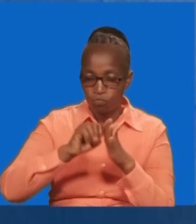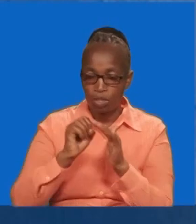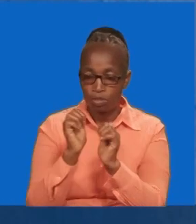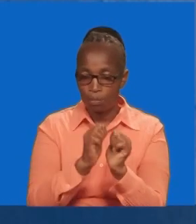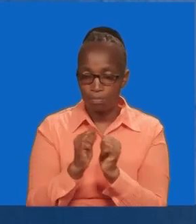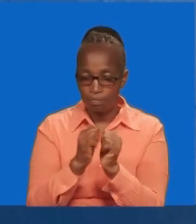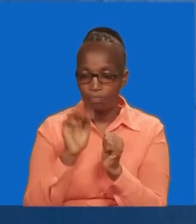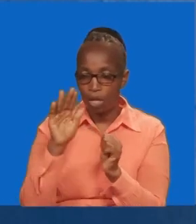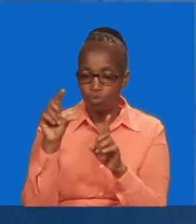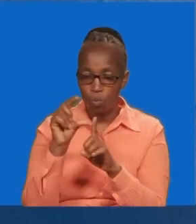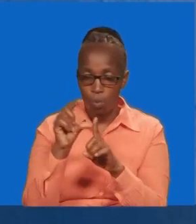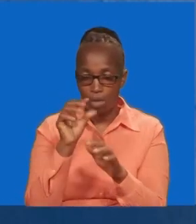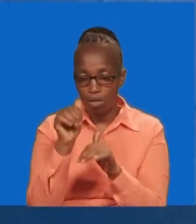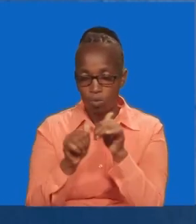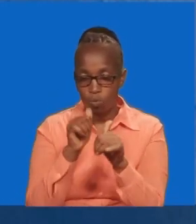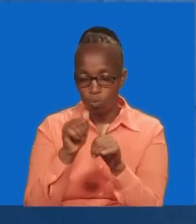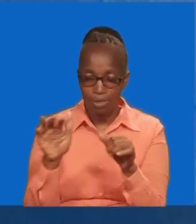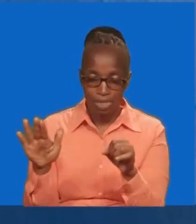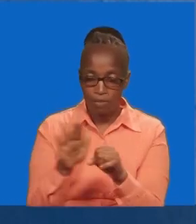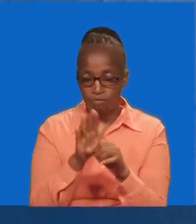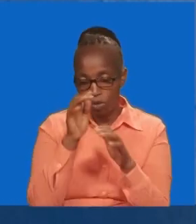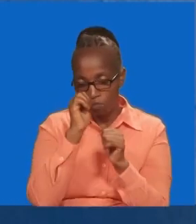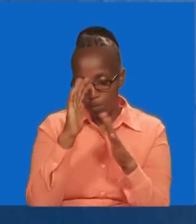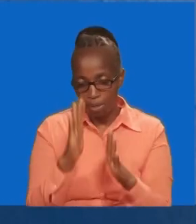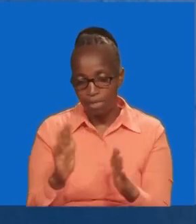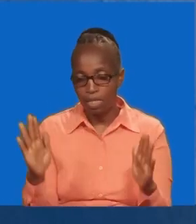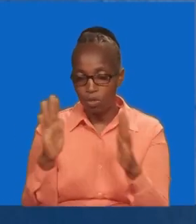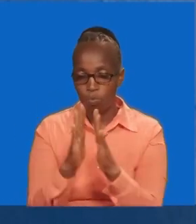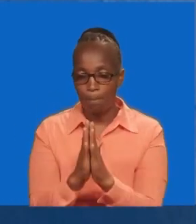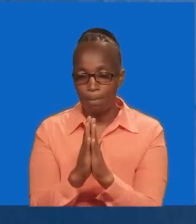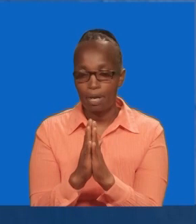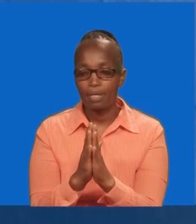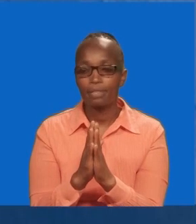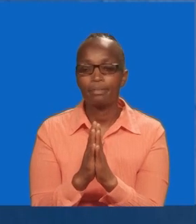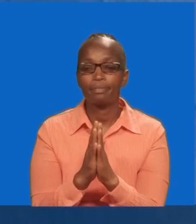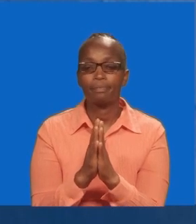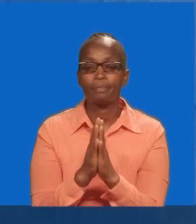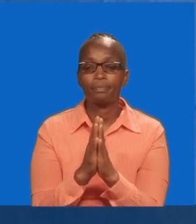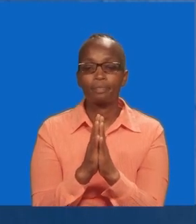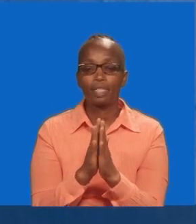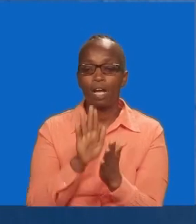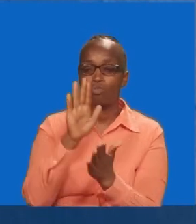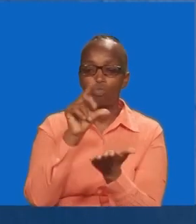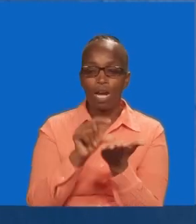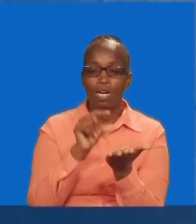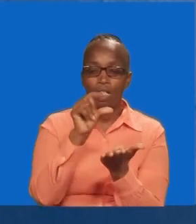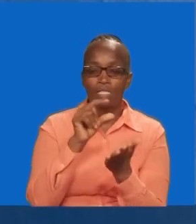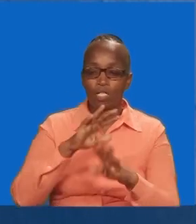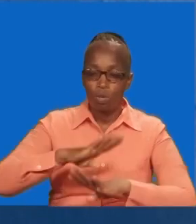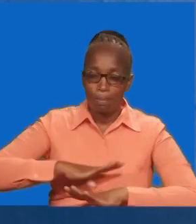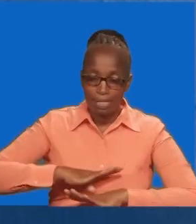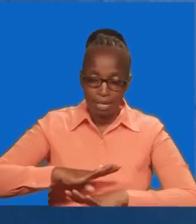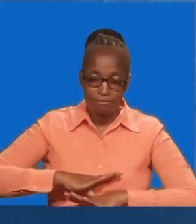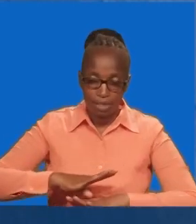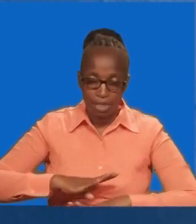pamoja neno lako ambalo ni neno la baraka, ni neno la uzima, na tunaomba kwako Bwana ndiposa neema